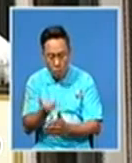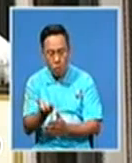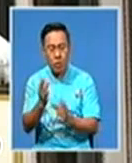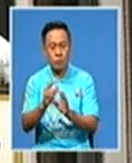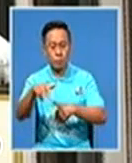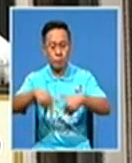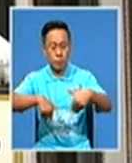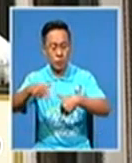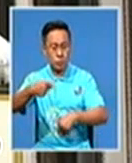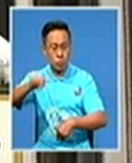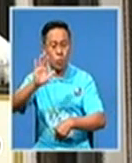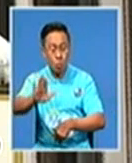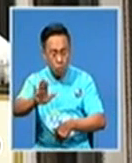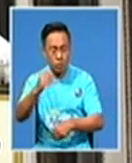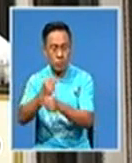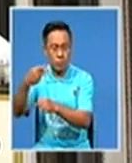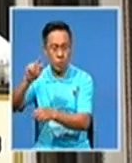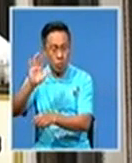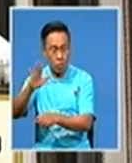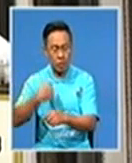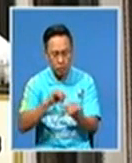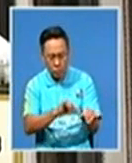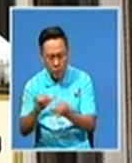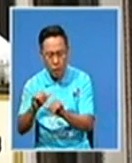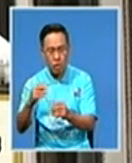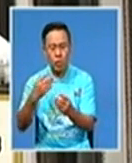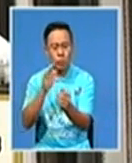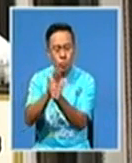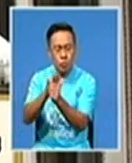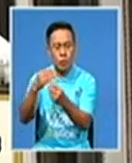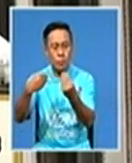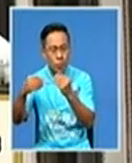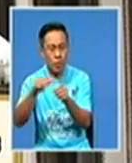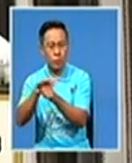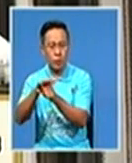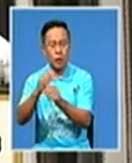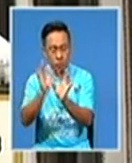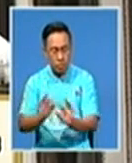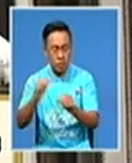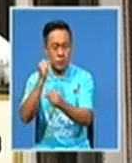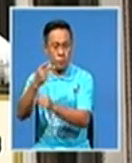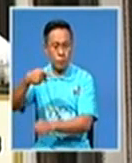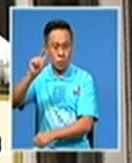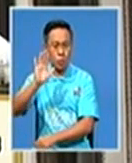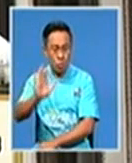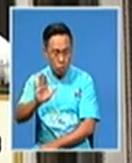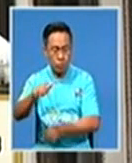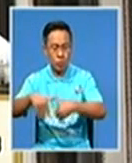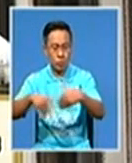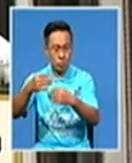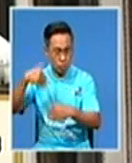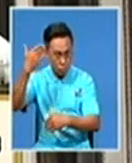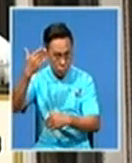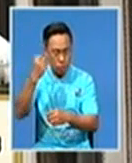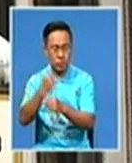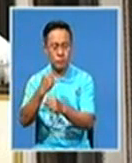ชน์ก่อนนะครับถ้าจำเป็นต้องขยับขยายก็เล็กน้อยก็ดูแลเยียวยาให้เหมาะสมเมื่อใดก็ตามที่มีประโยชน์เกิดขึ้นตรงนั้นประชาชนเหล่านั้นจะต้องได้รับประโย